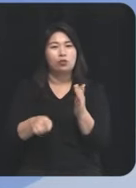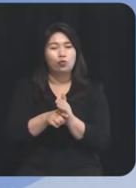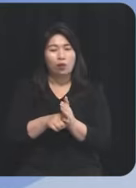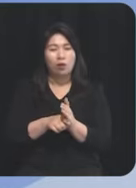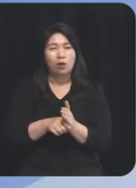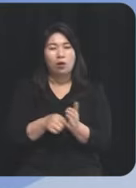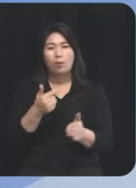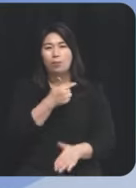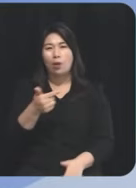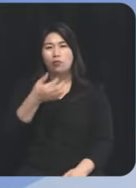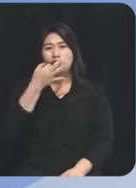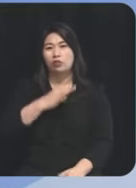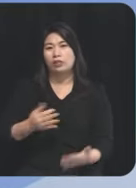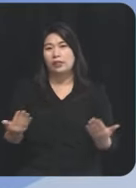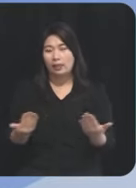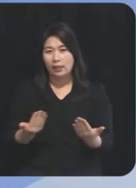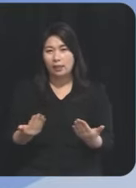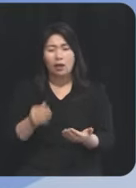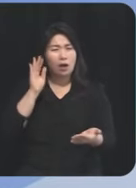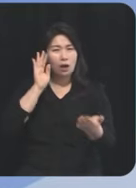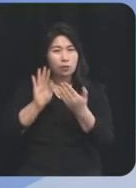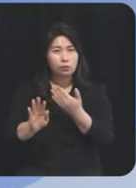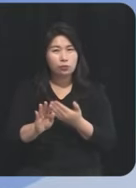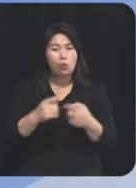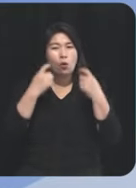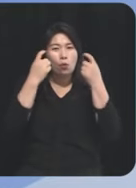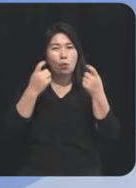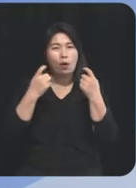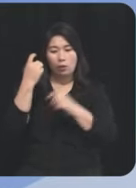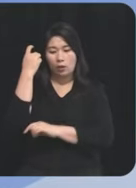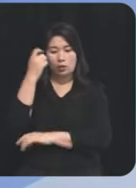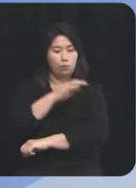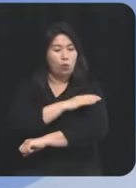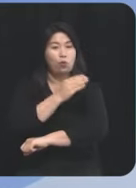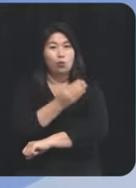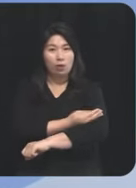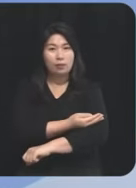이런 생각을 갖고 있습니다. 그렇게 해서 앞으로 관광기본권의